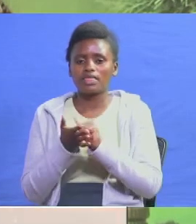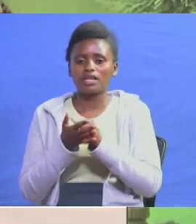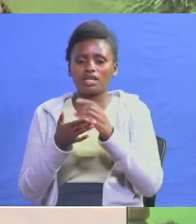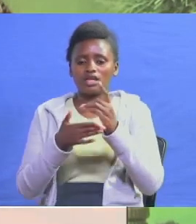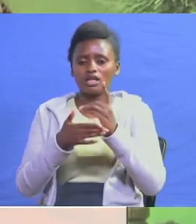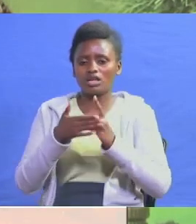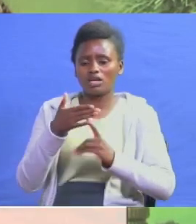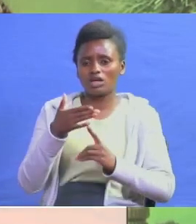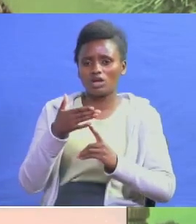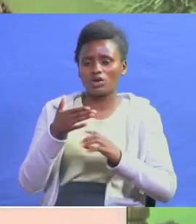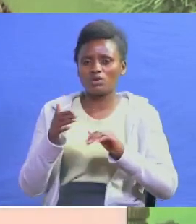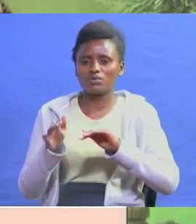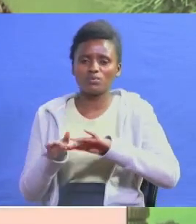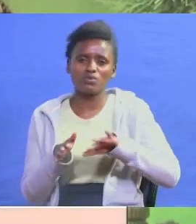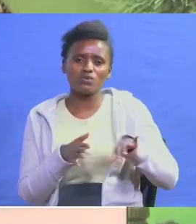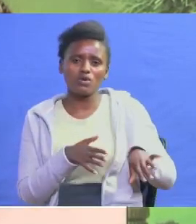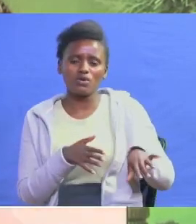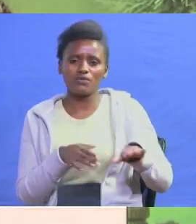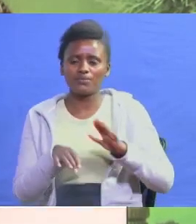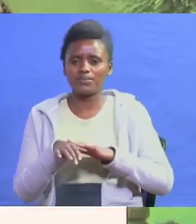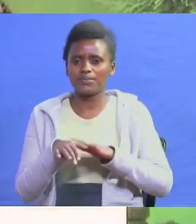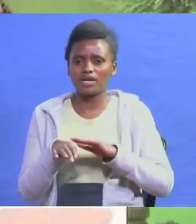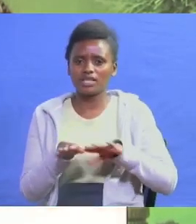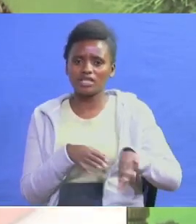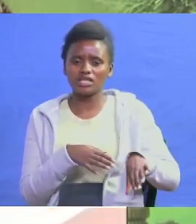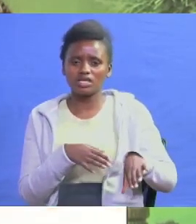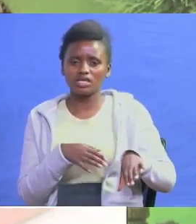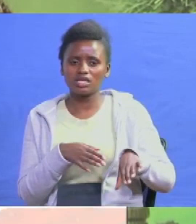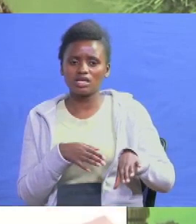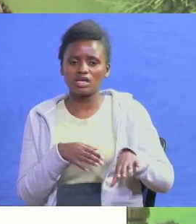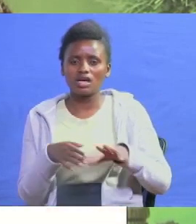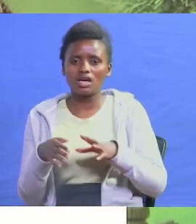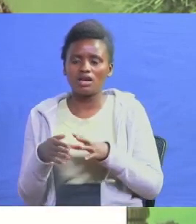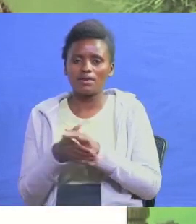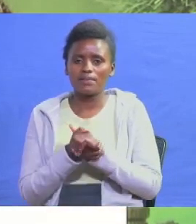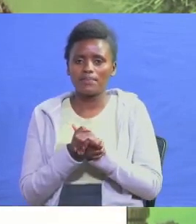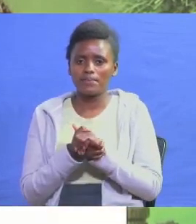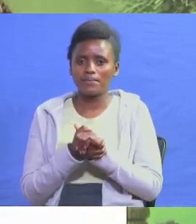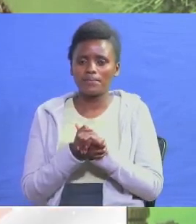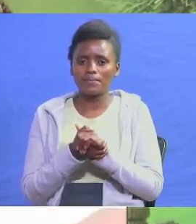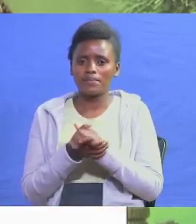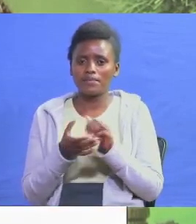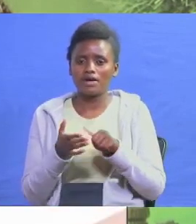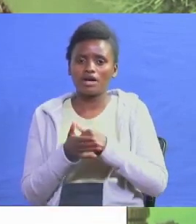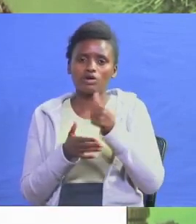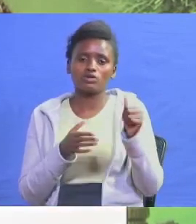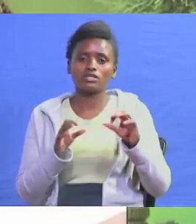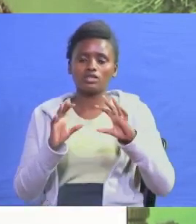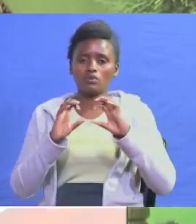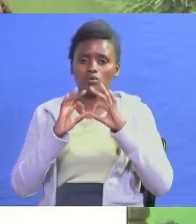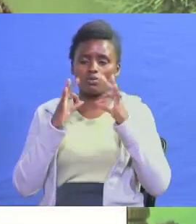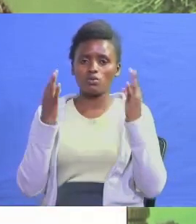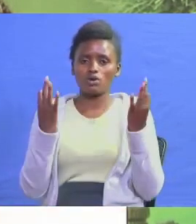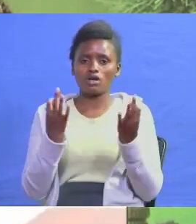and removal of emissions, thus encouraging countries and corporations across the globe to invest in